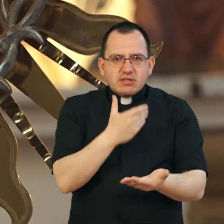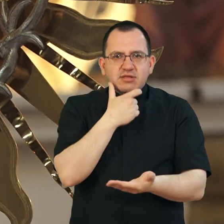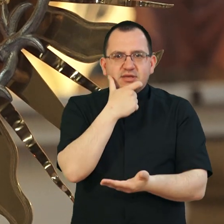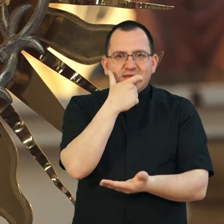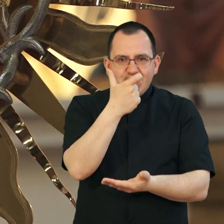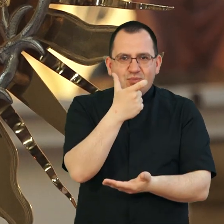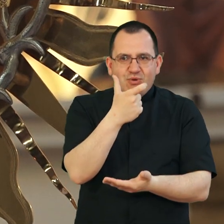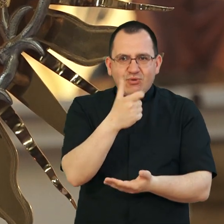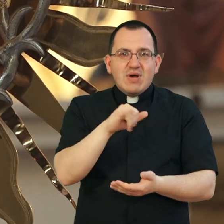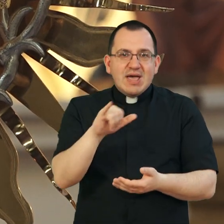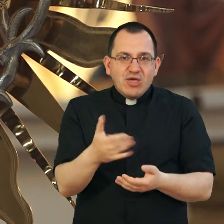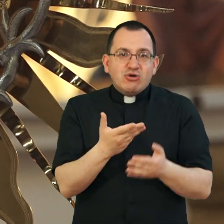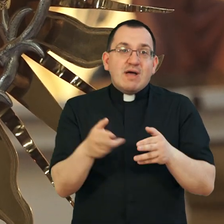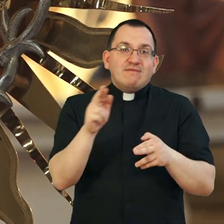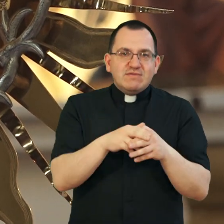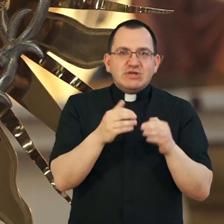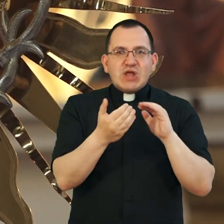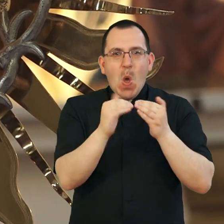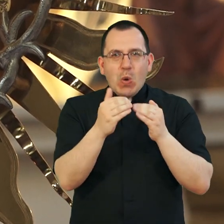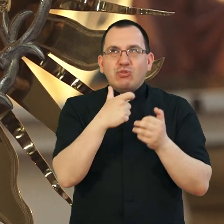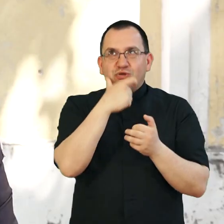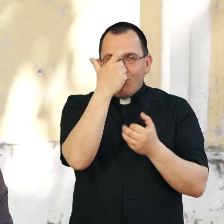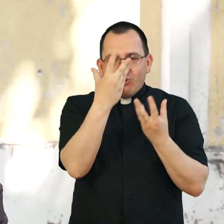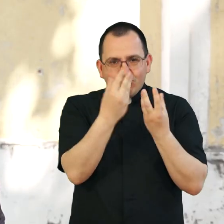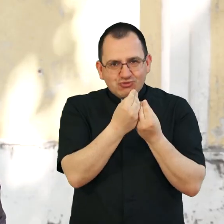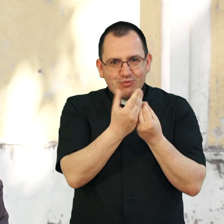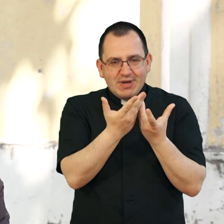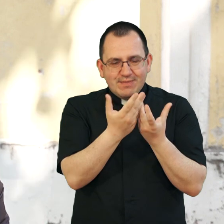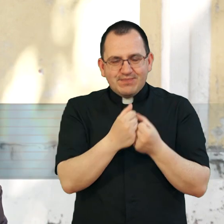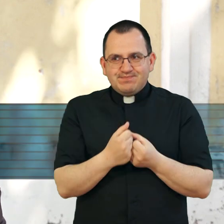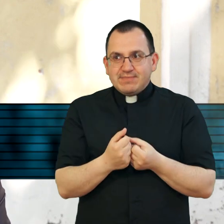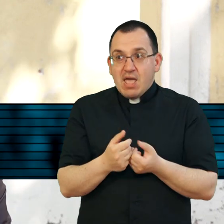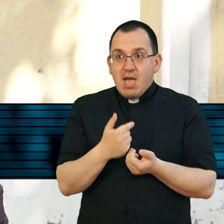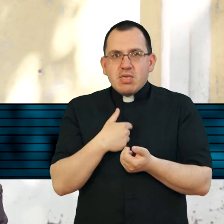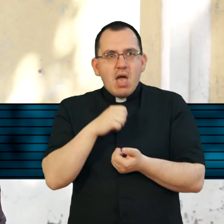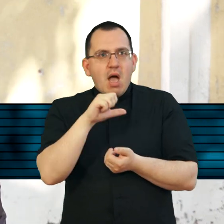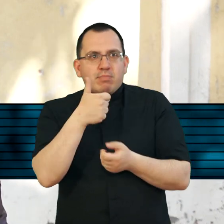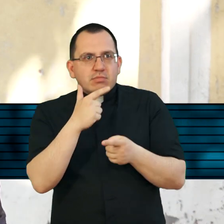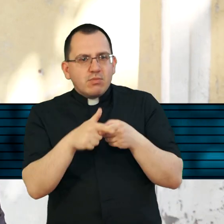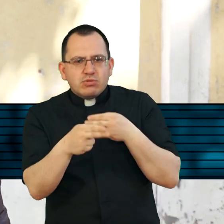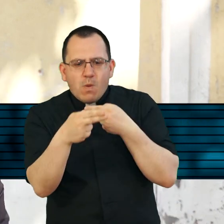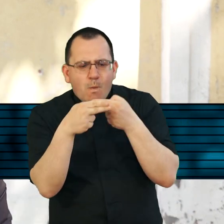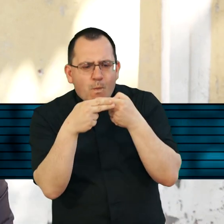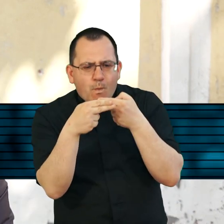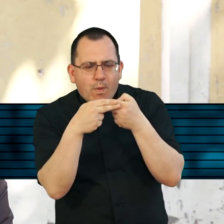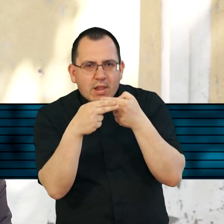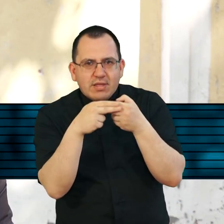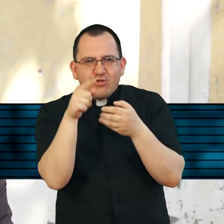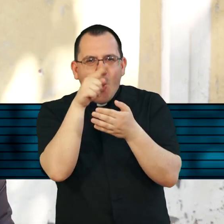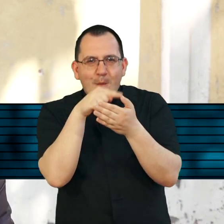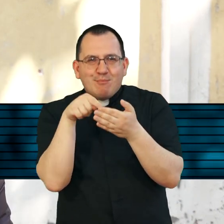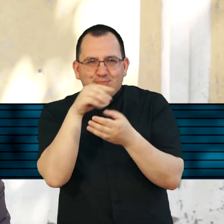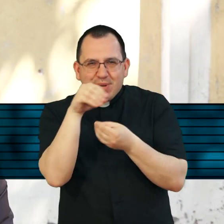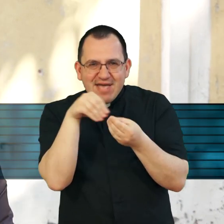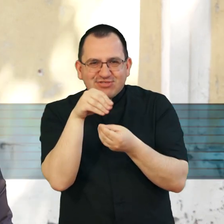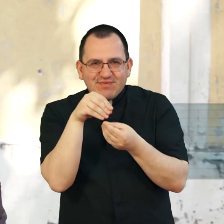tako više graditi svoj odnos s njim. Prvi put sam imao priliku zapravo biti tako blizu Presvetog, dakle metar od Presvetog i